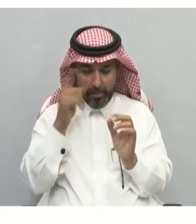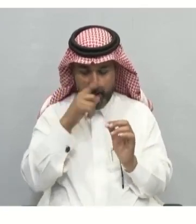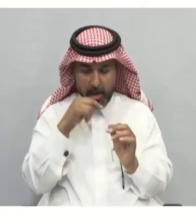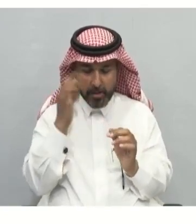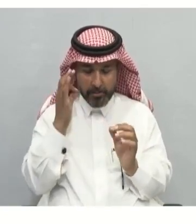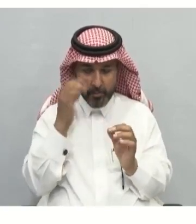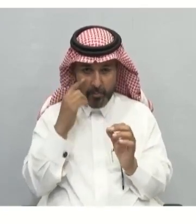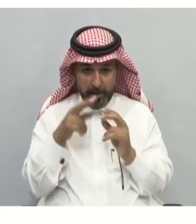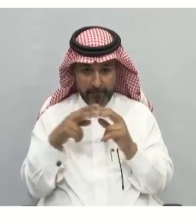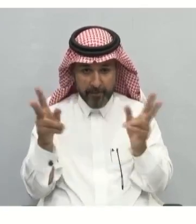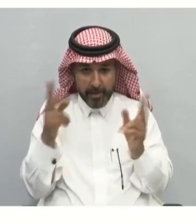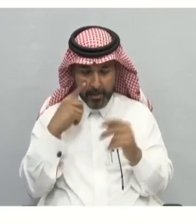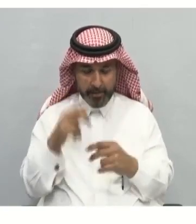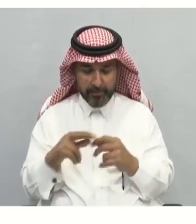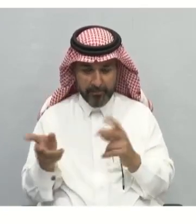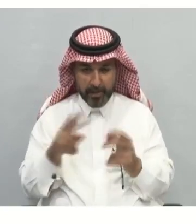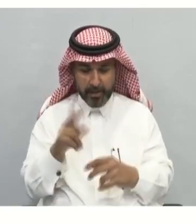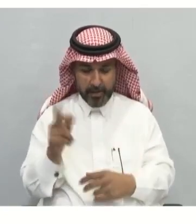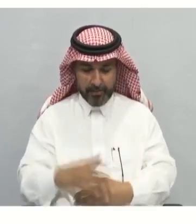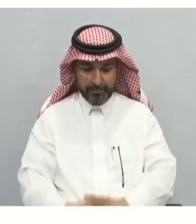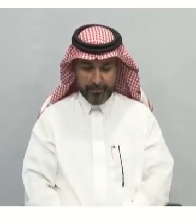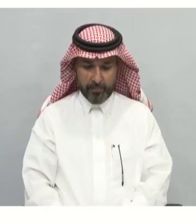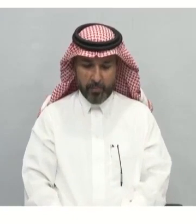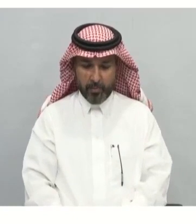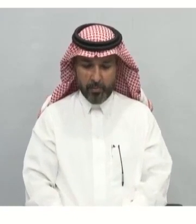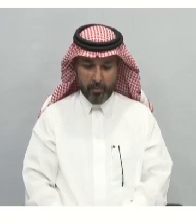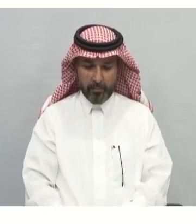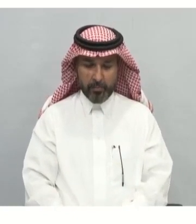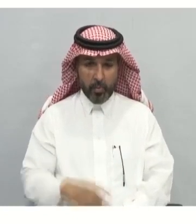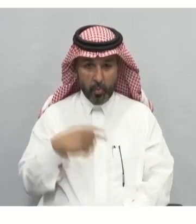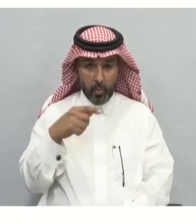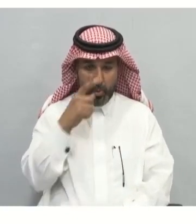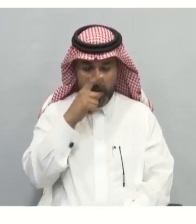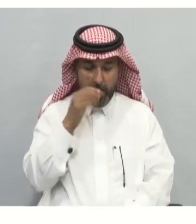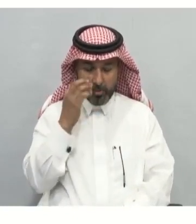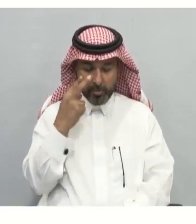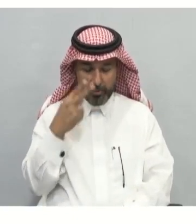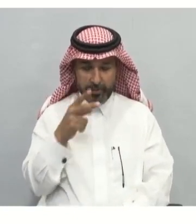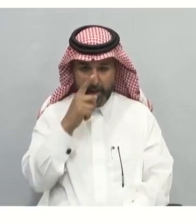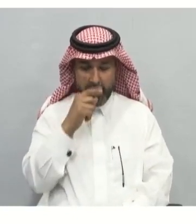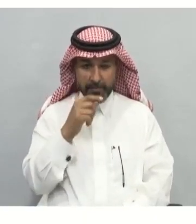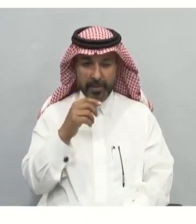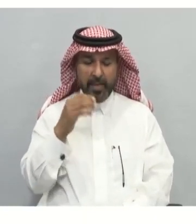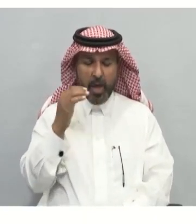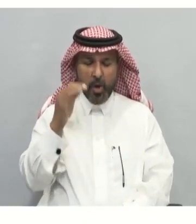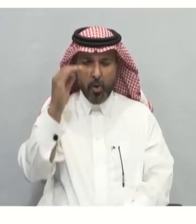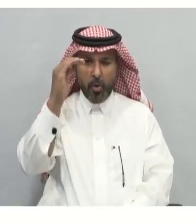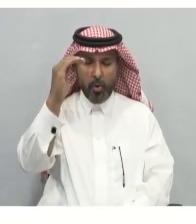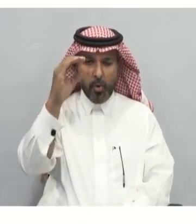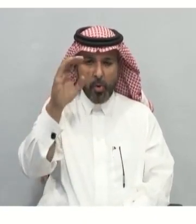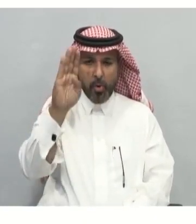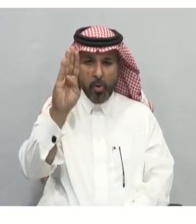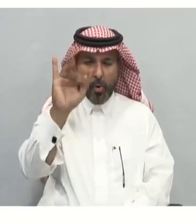القلب ثانيا دل الحديث على ان الاشياء من حيث الحكم ثلاثه اقسام